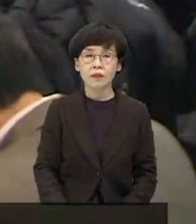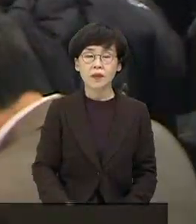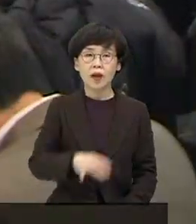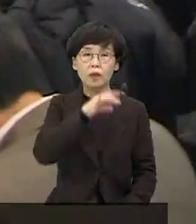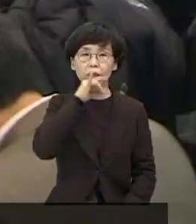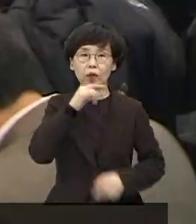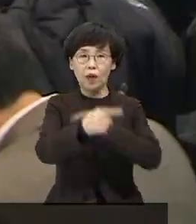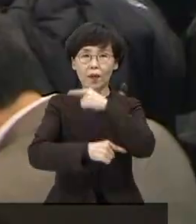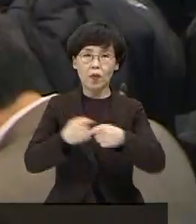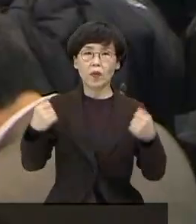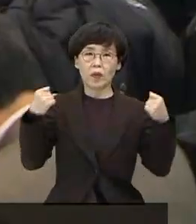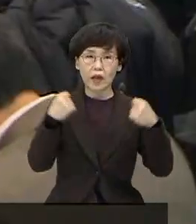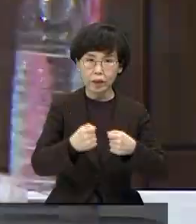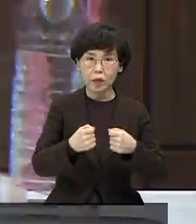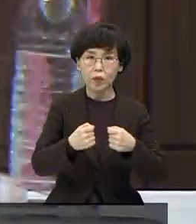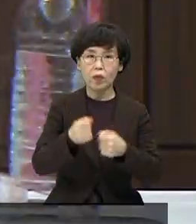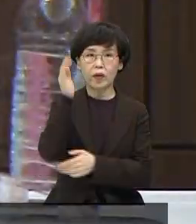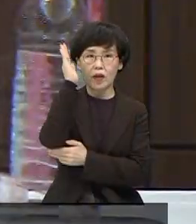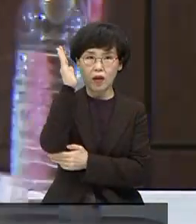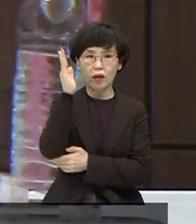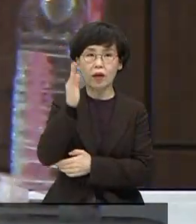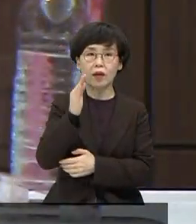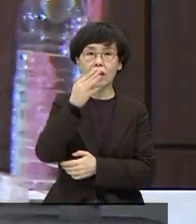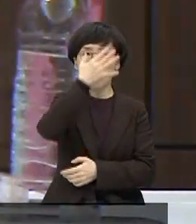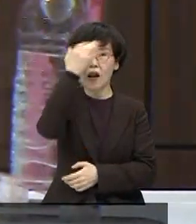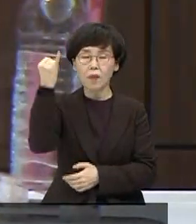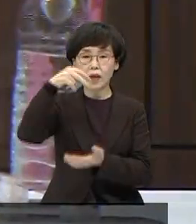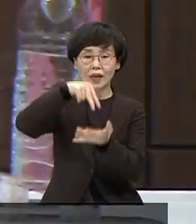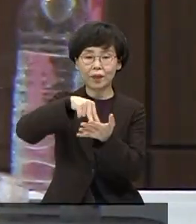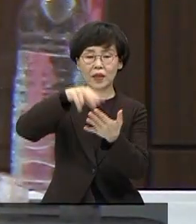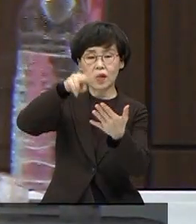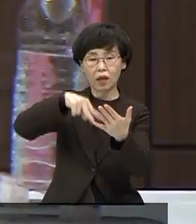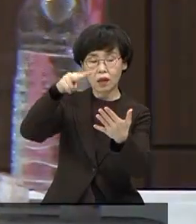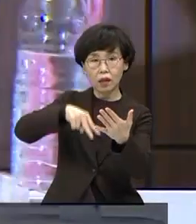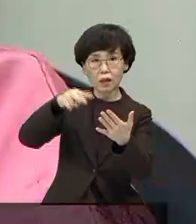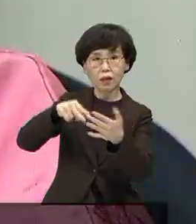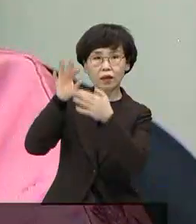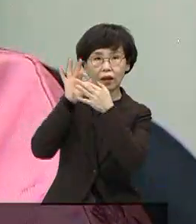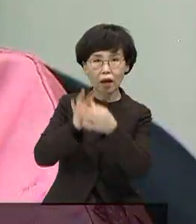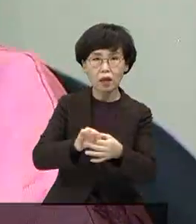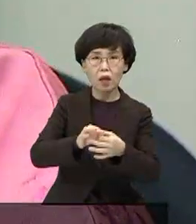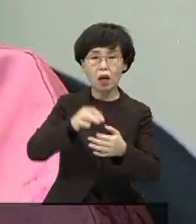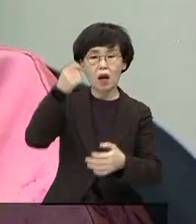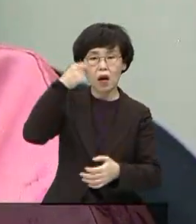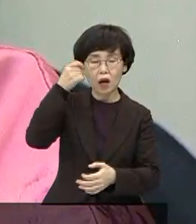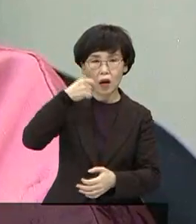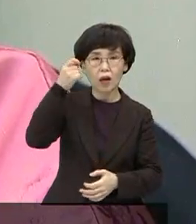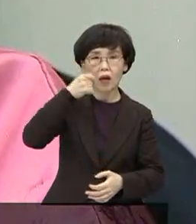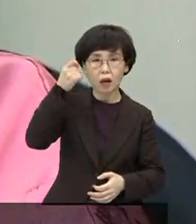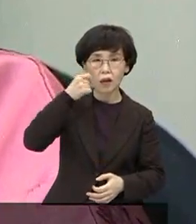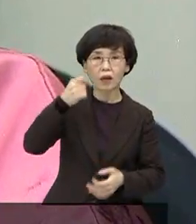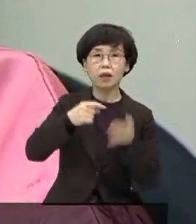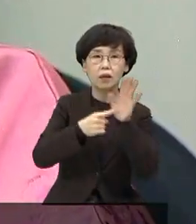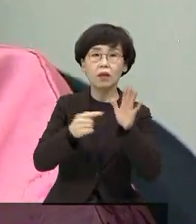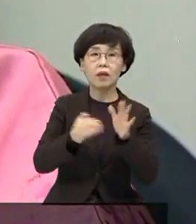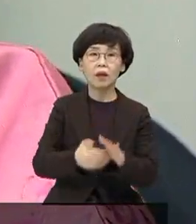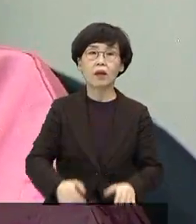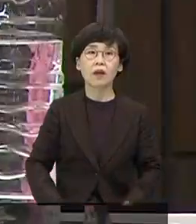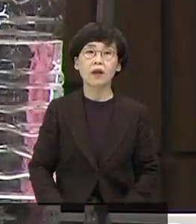분홍색 한복을 입고 단상에 오른 할머니는 입장문을 읽어내려가는 내내 울먹이거나 눈물을 보이기도